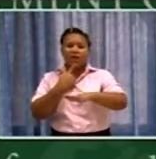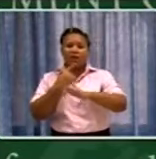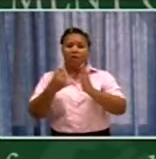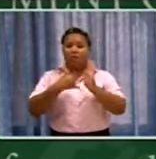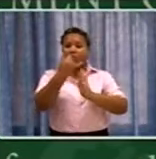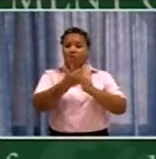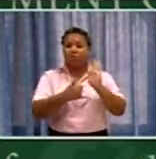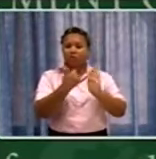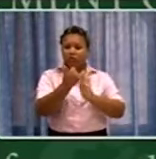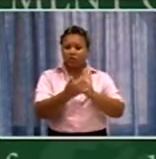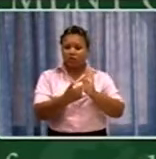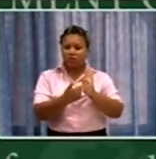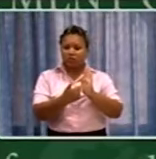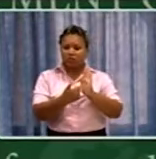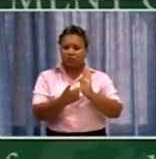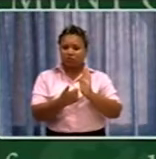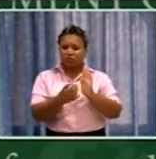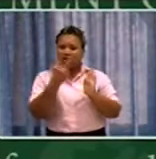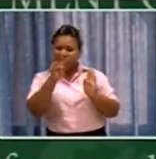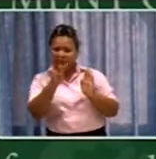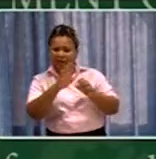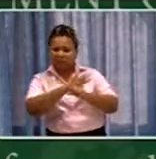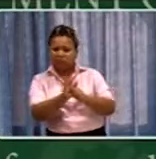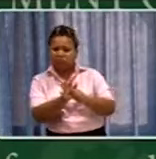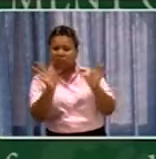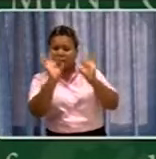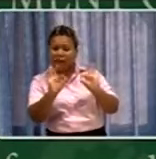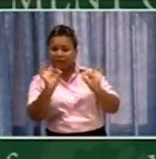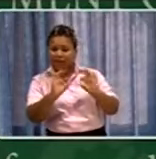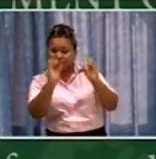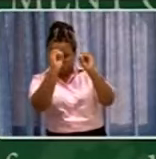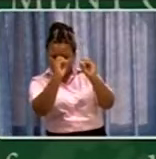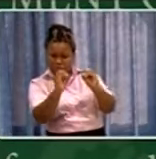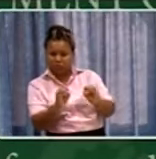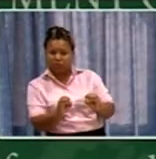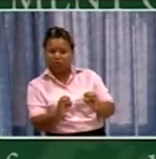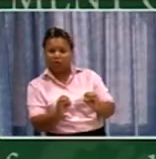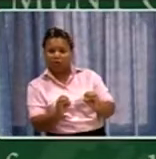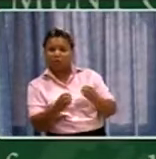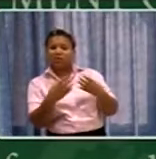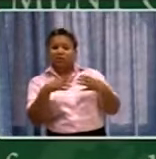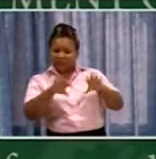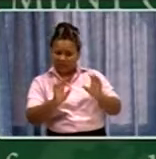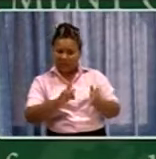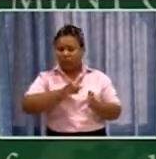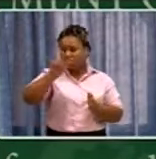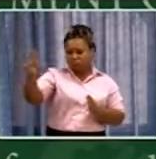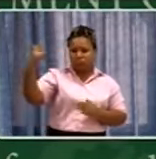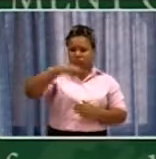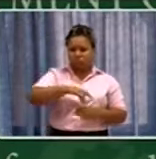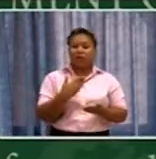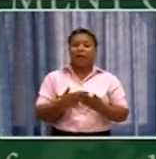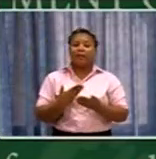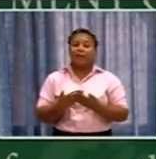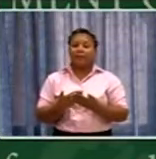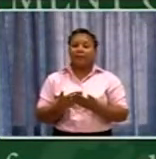tout un gardant tout le bon système civil en sa place. C'est pour ça raison ça date zin il mettait comme un commencement. Par